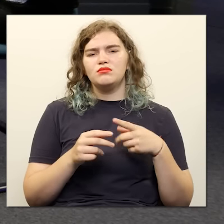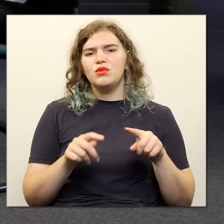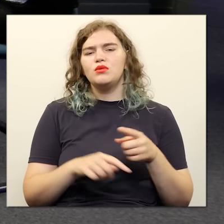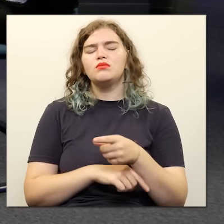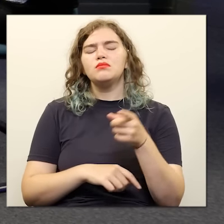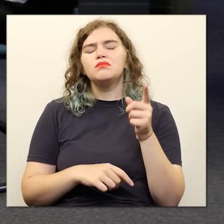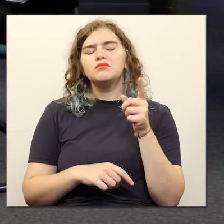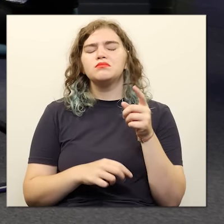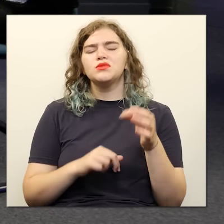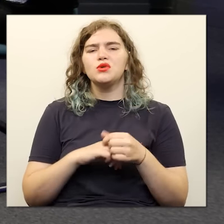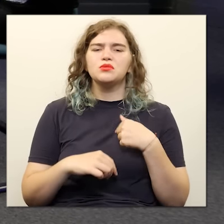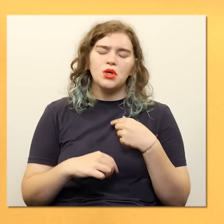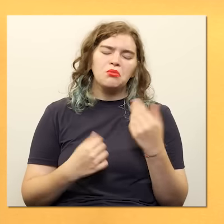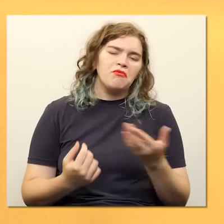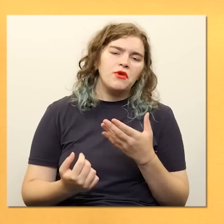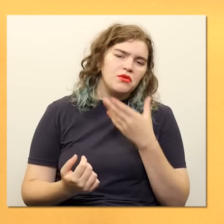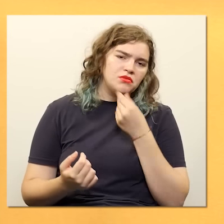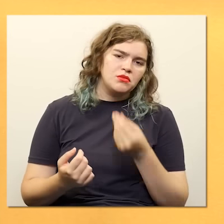e fain.